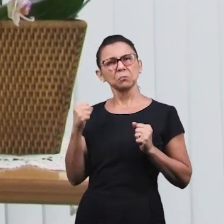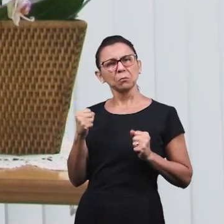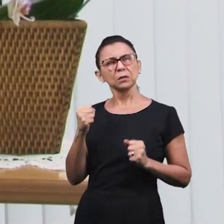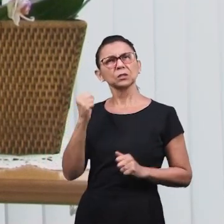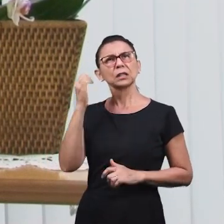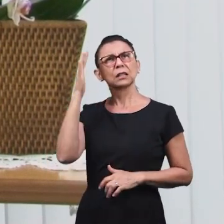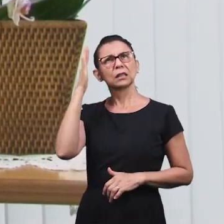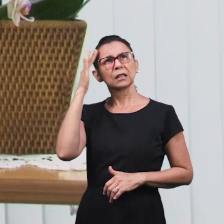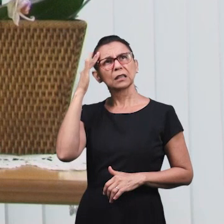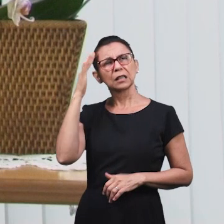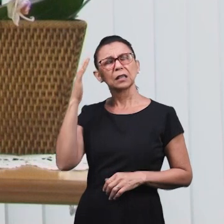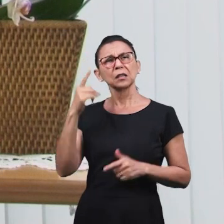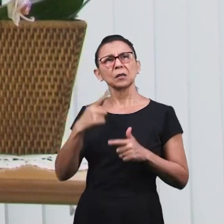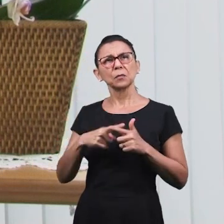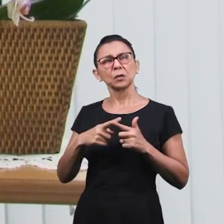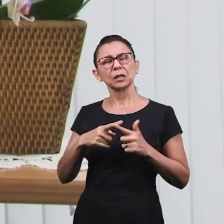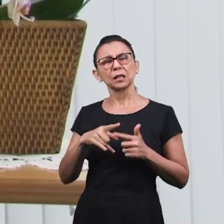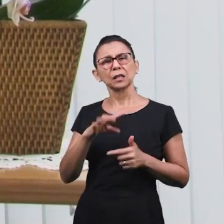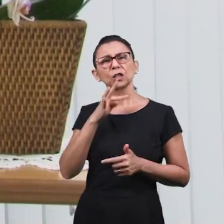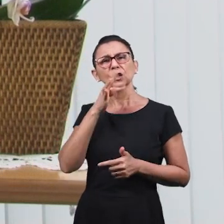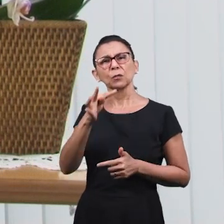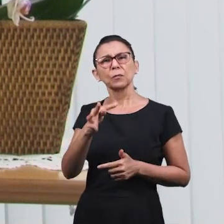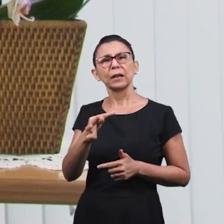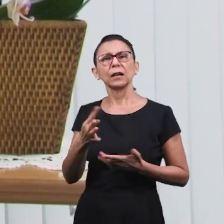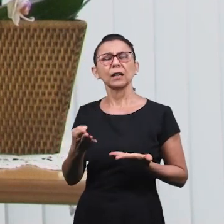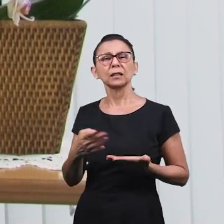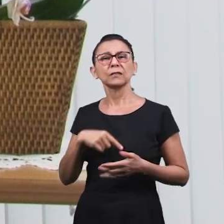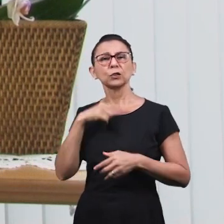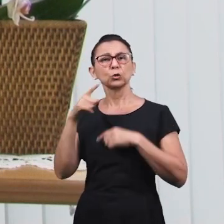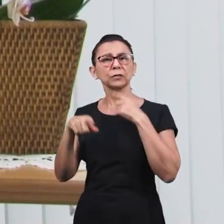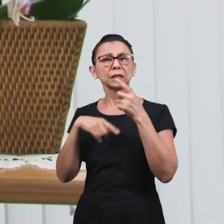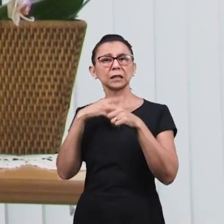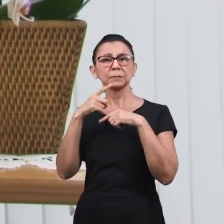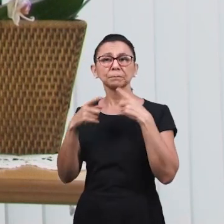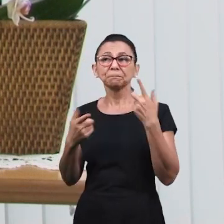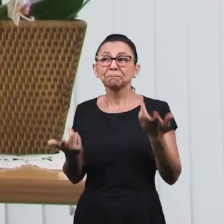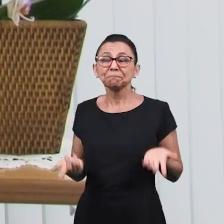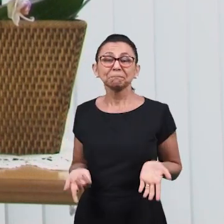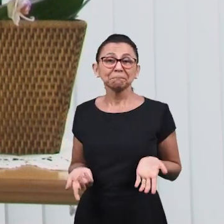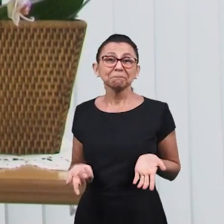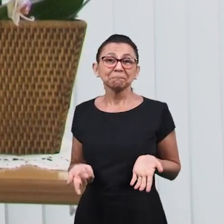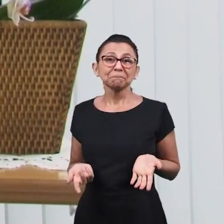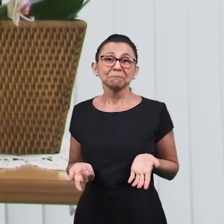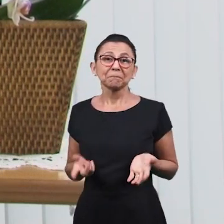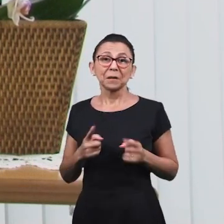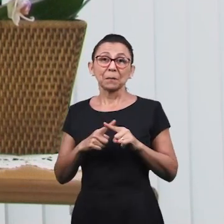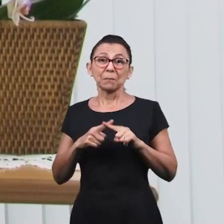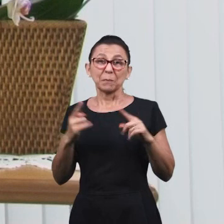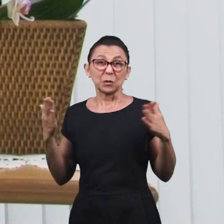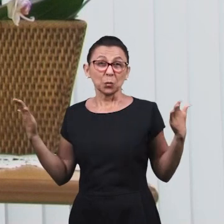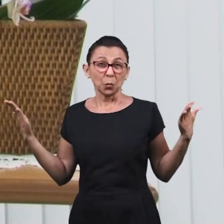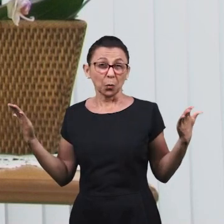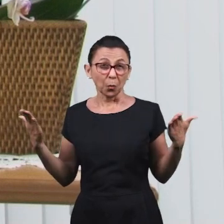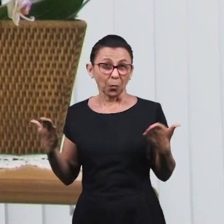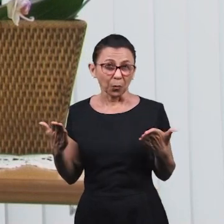le Saint-Esprit. Mais aujourd'hui, après toutes les expériences,